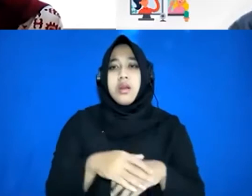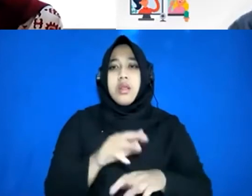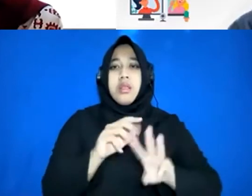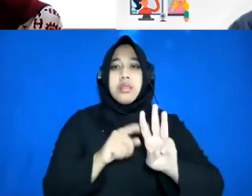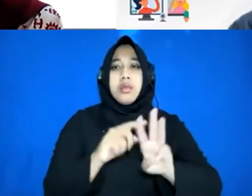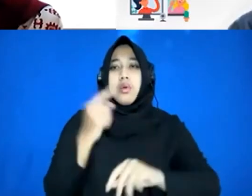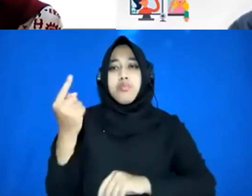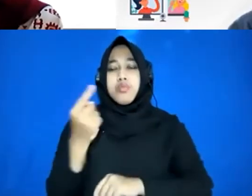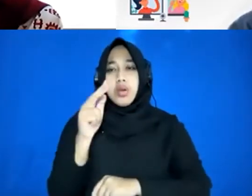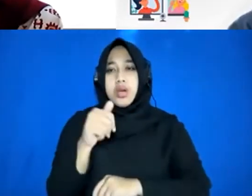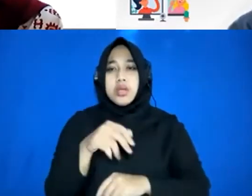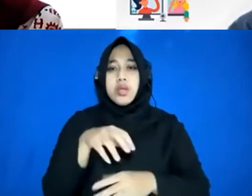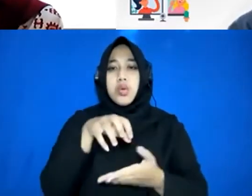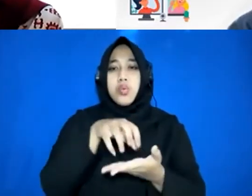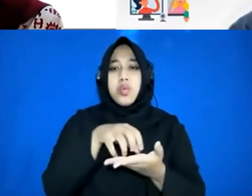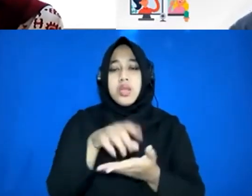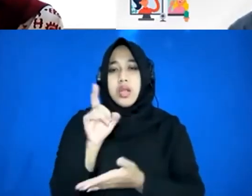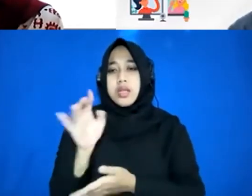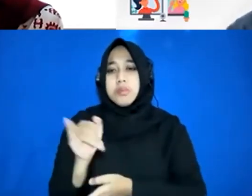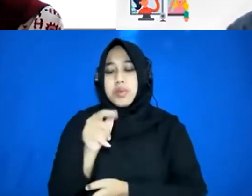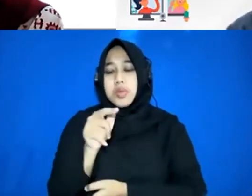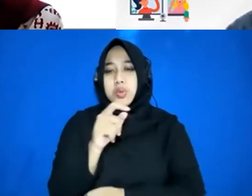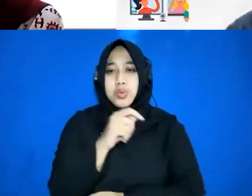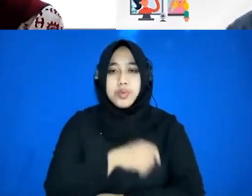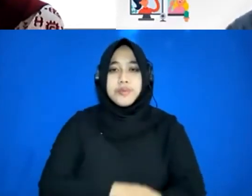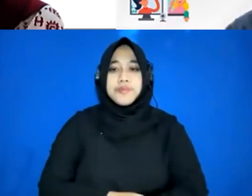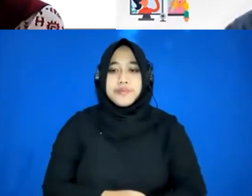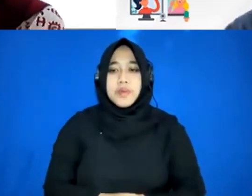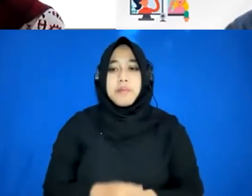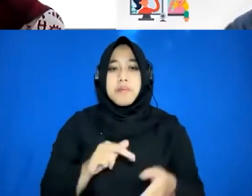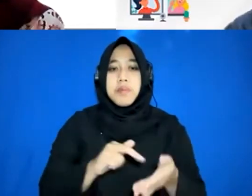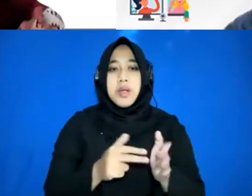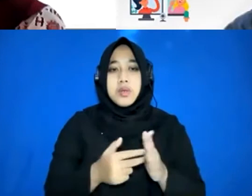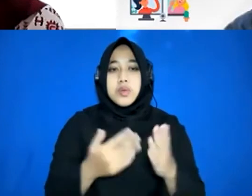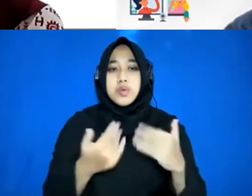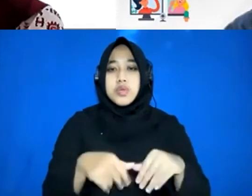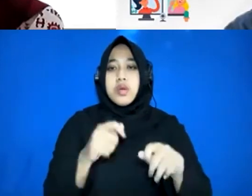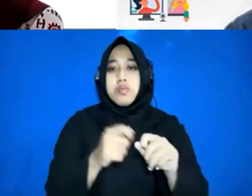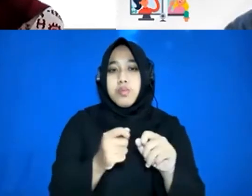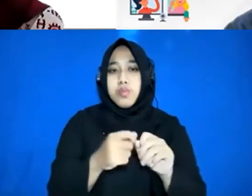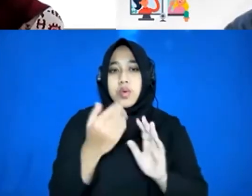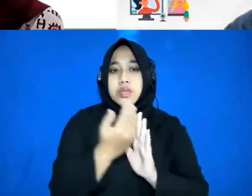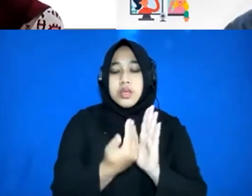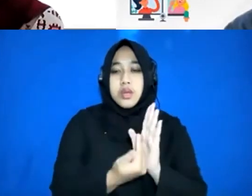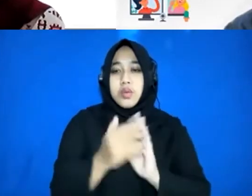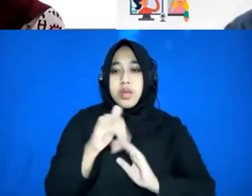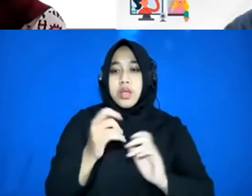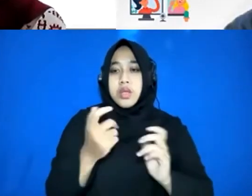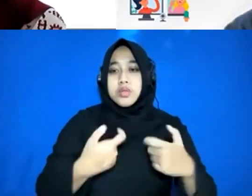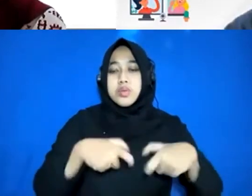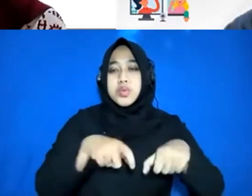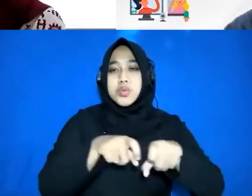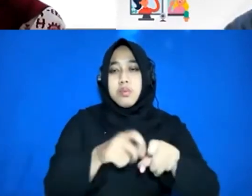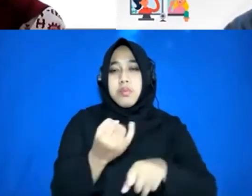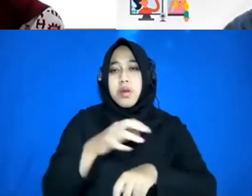lagi wilayah yang lain. Seperti itu, Mbak. Oke, berarti sudah terjadwal gitu ya, disesuaikan dengan beberapa wilayah yang